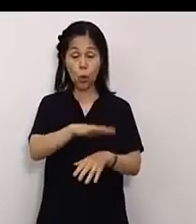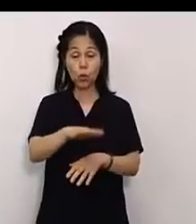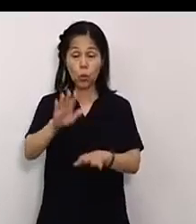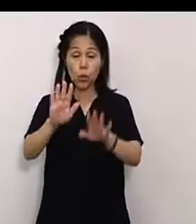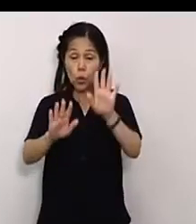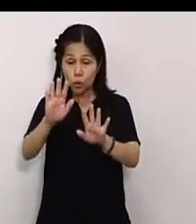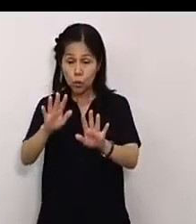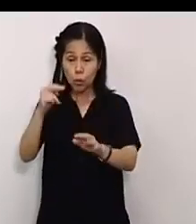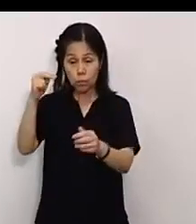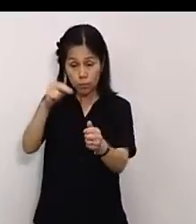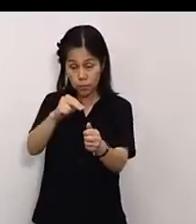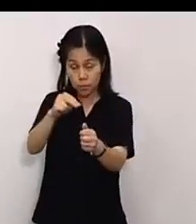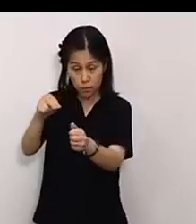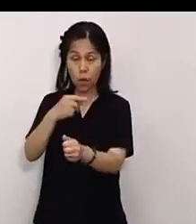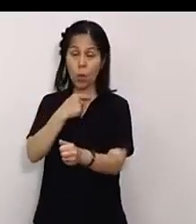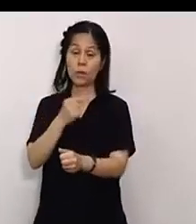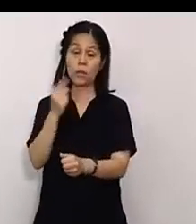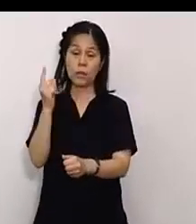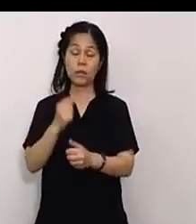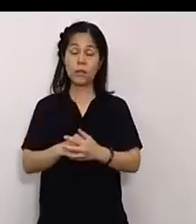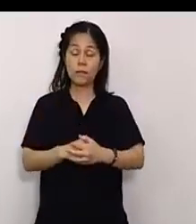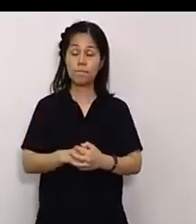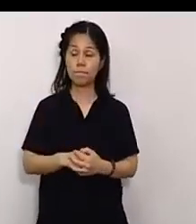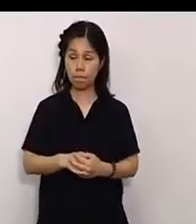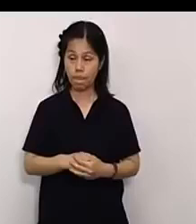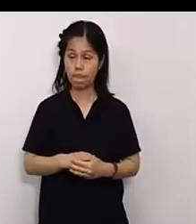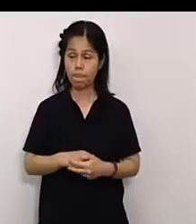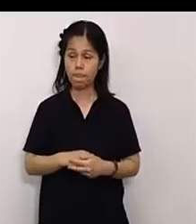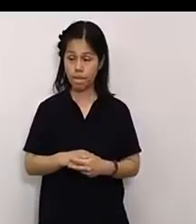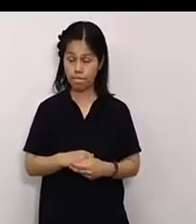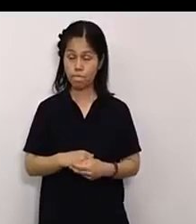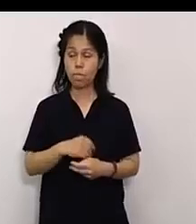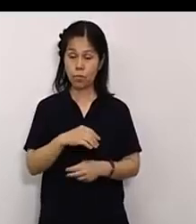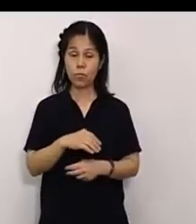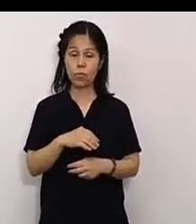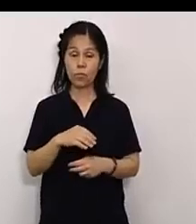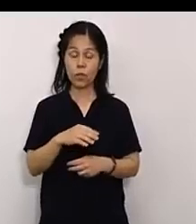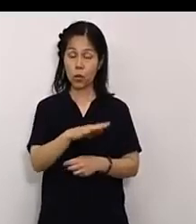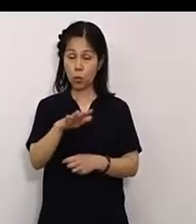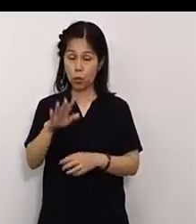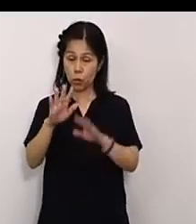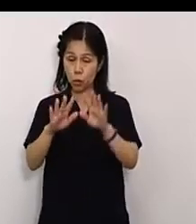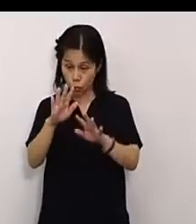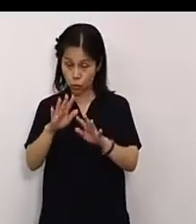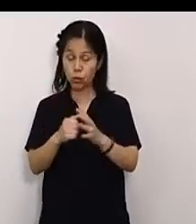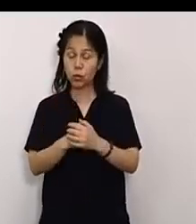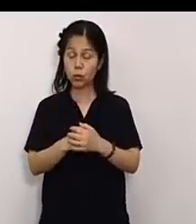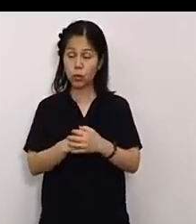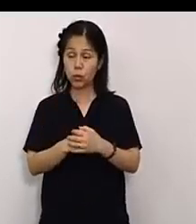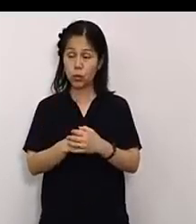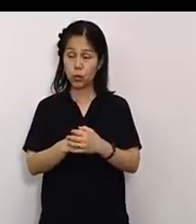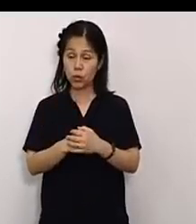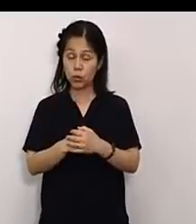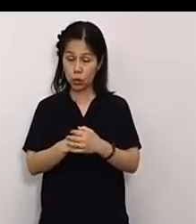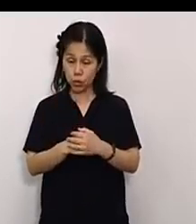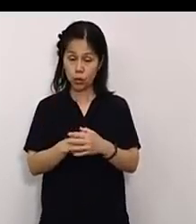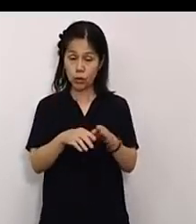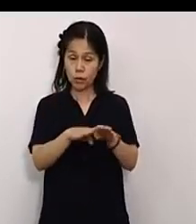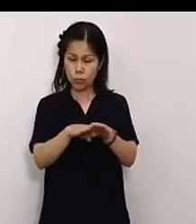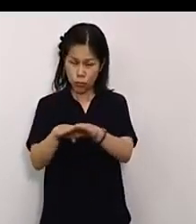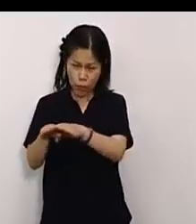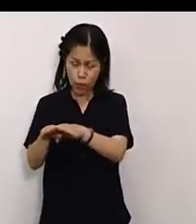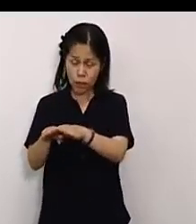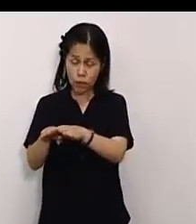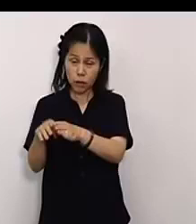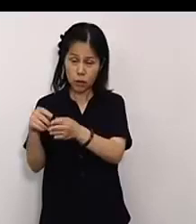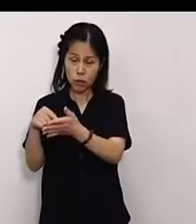で多分、制度の網には引っかからない子だと思うんですね。でもやっぱり政治行政というのはその制度に網に、